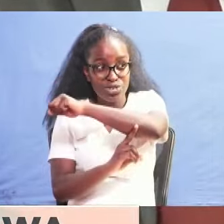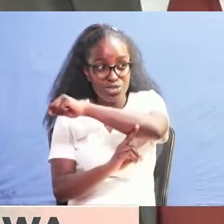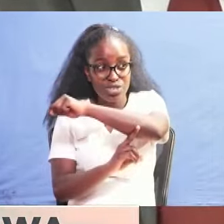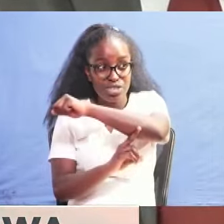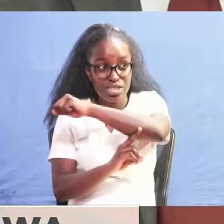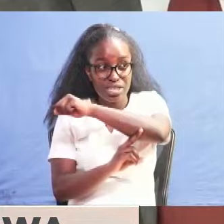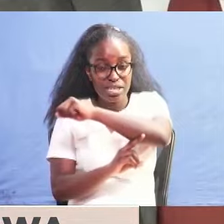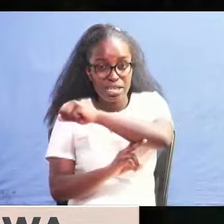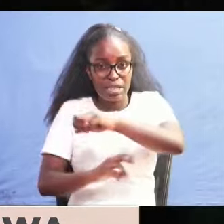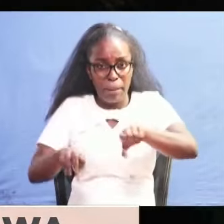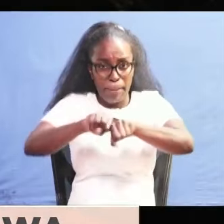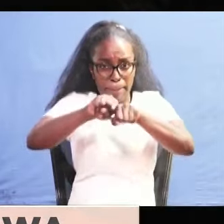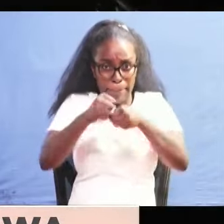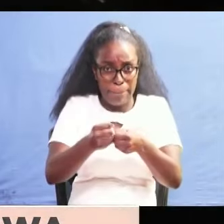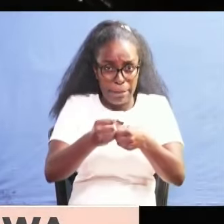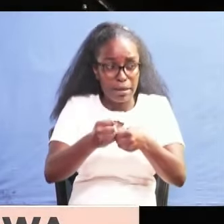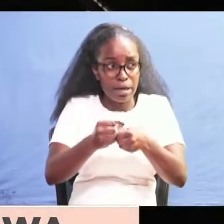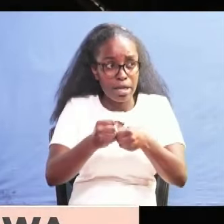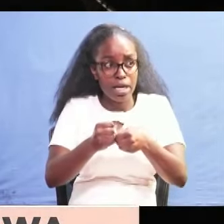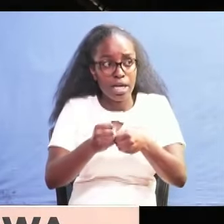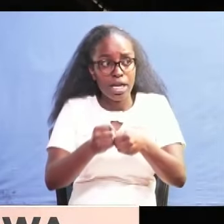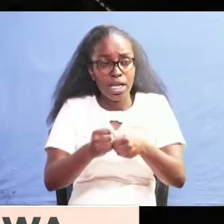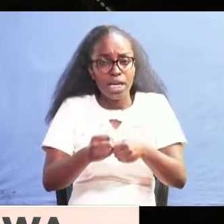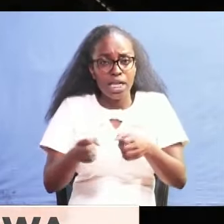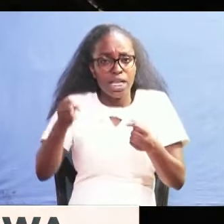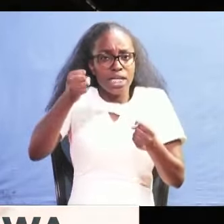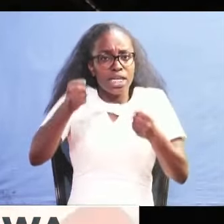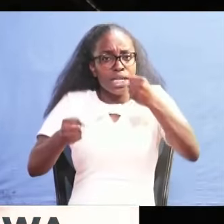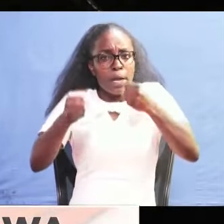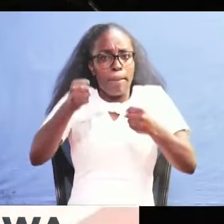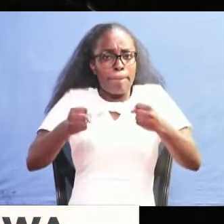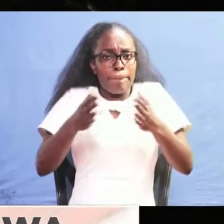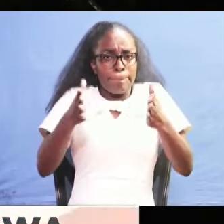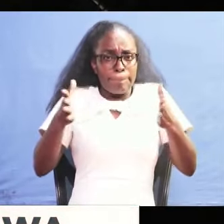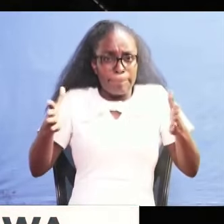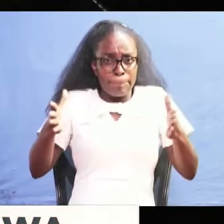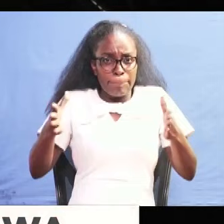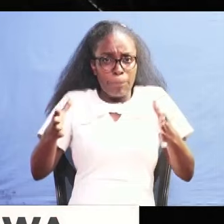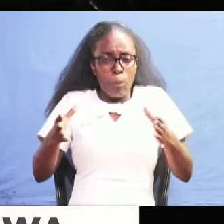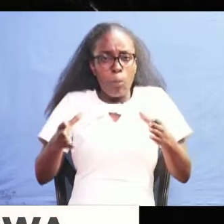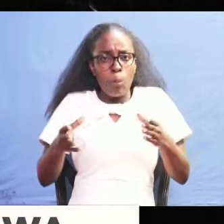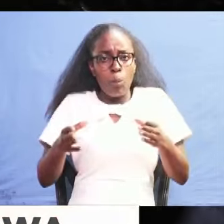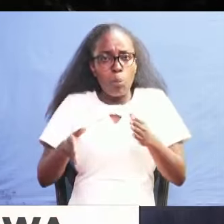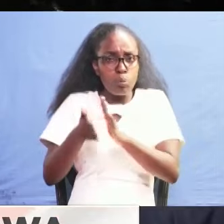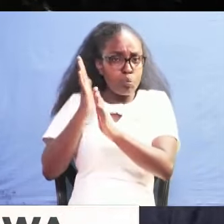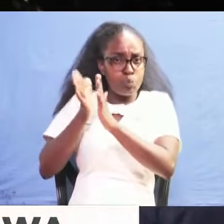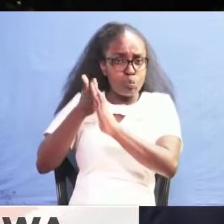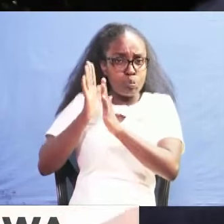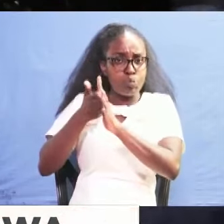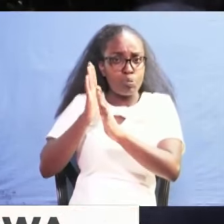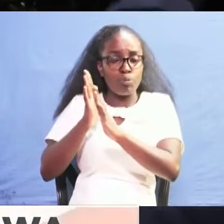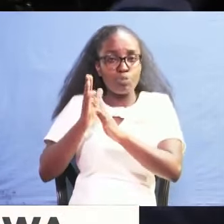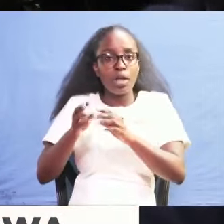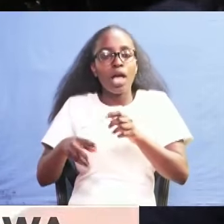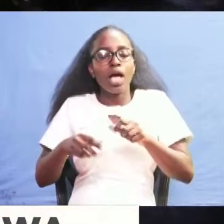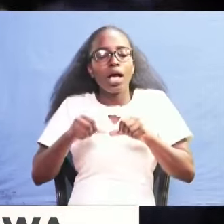na crack mbaya sana. Wale wanaoendesha magari makubwa kama vile mabasi wamearifiwa kutumia njia ya Mutundiru kuelekea